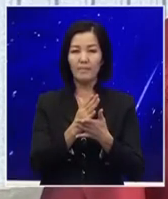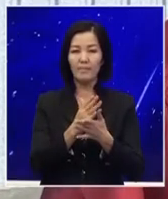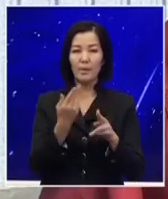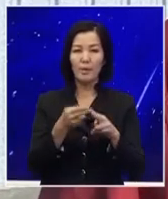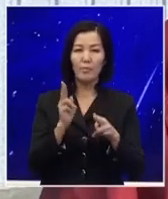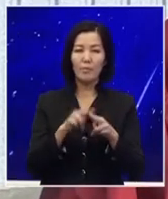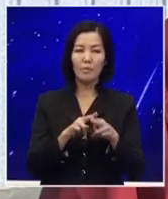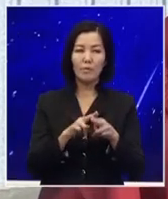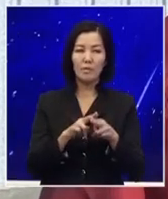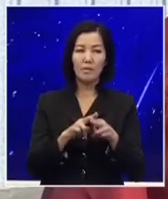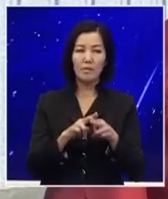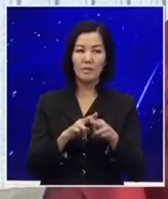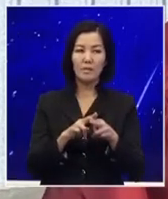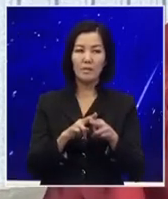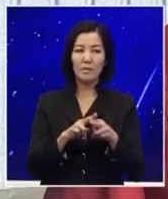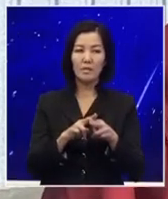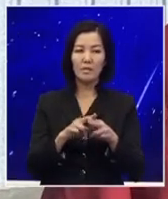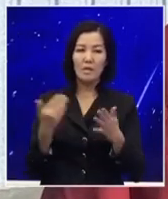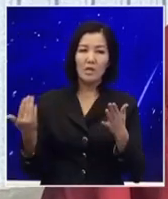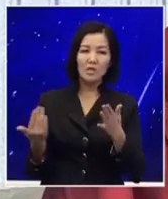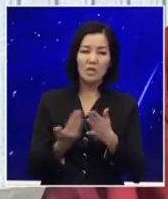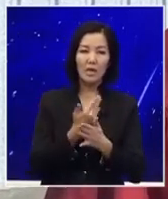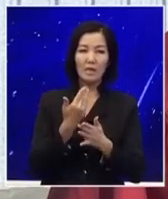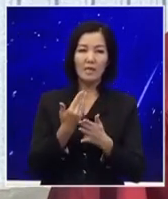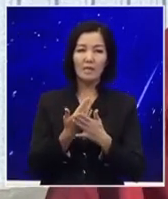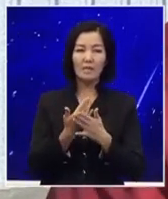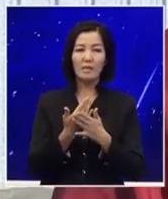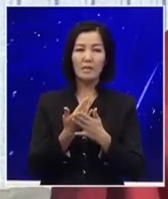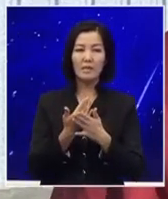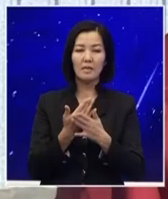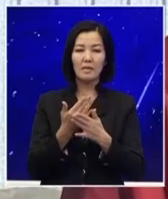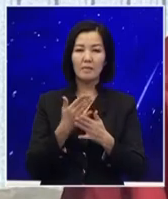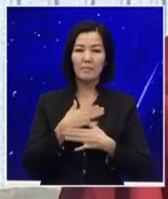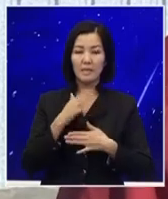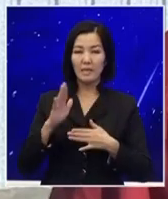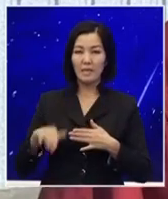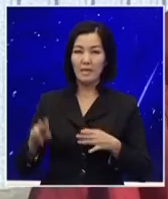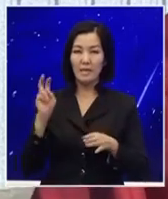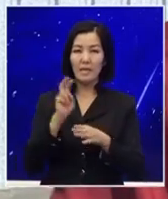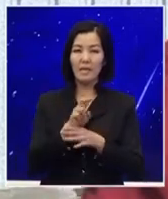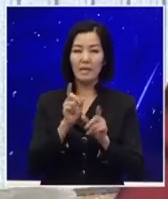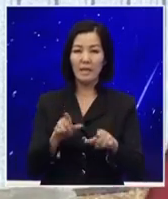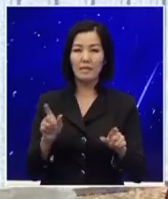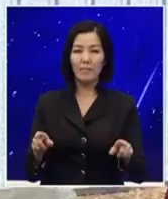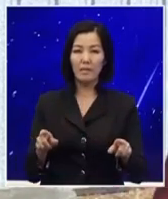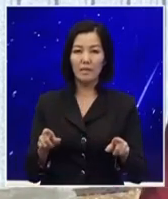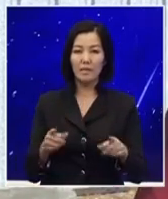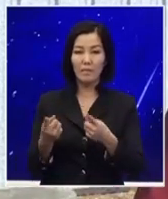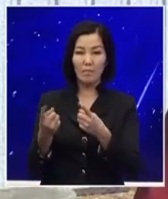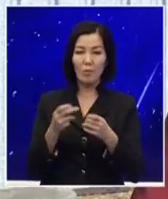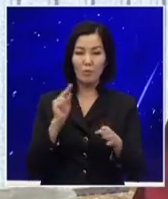бір кереметтігі сол жаңадан келген біздерді, мысалы, бізден кейінгі келген азаматтарды